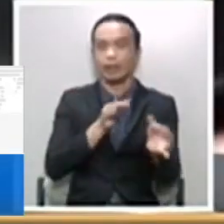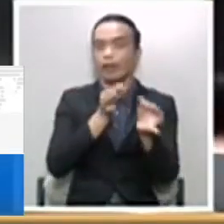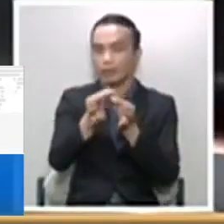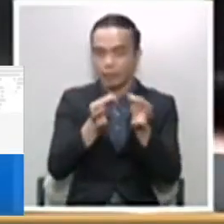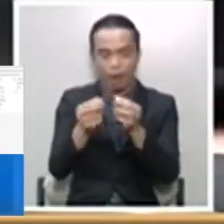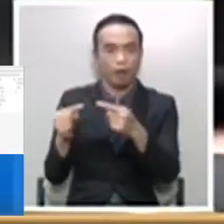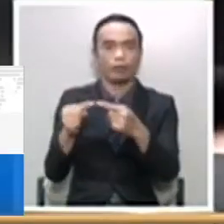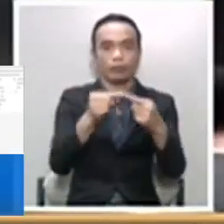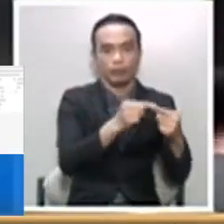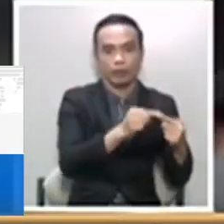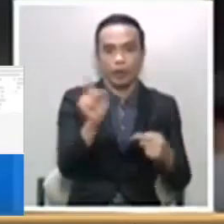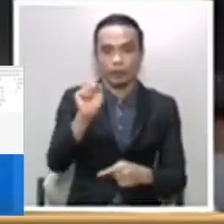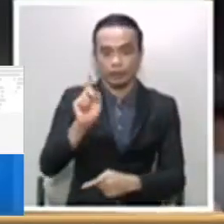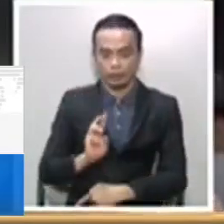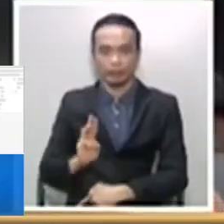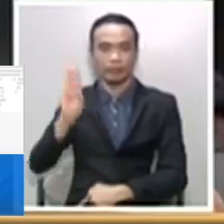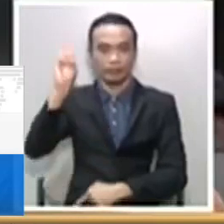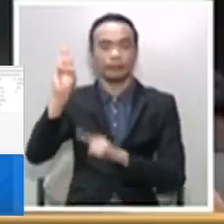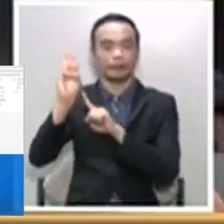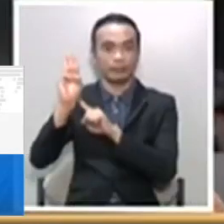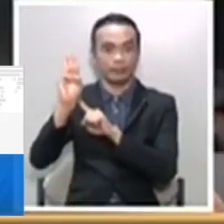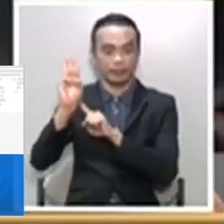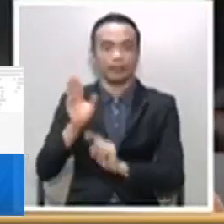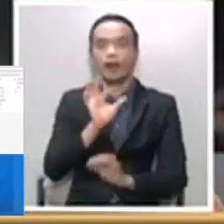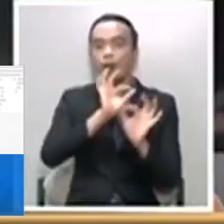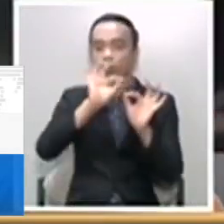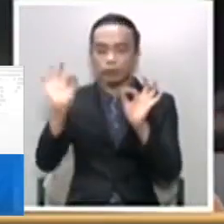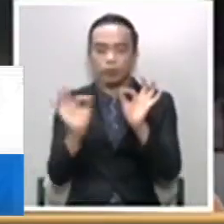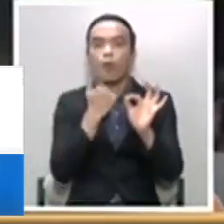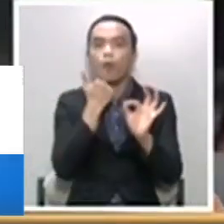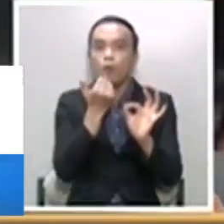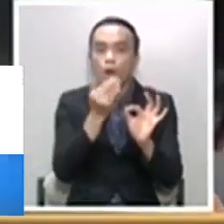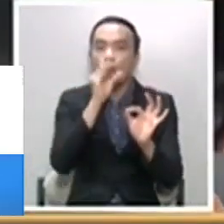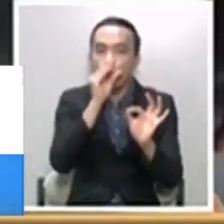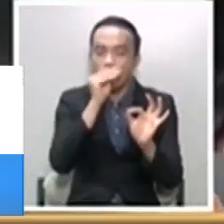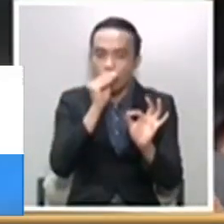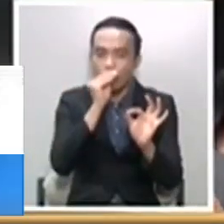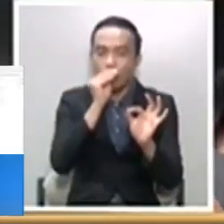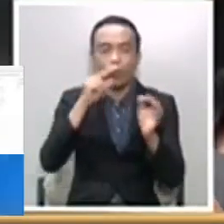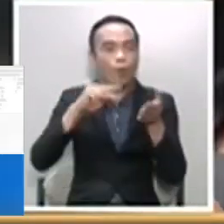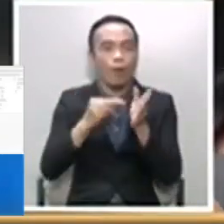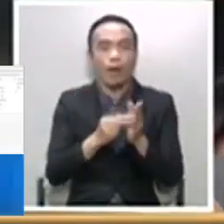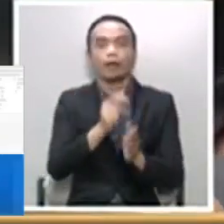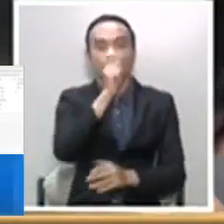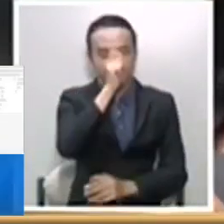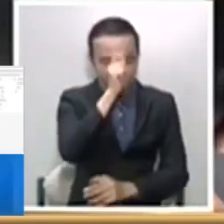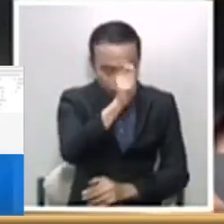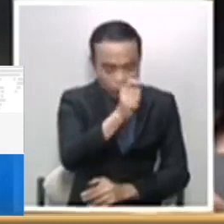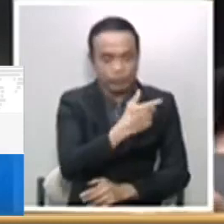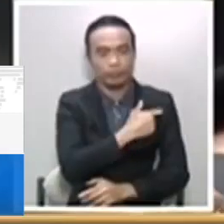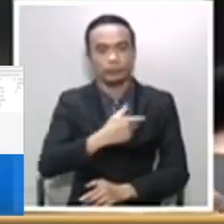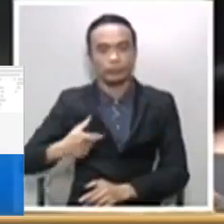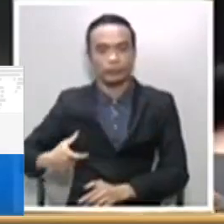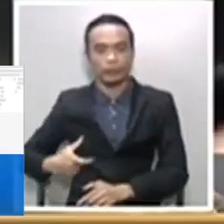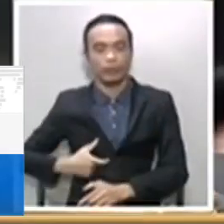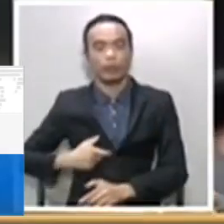าณนั้นเป็นการแสดงความจงรักภักดีต่อพระมหากษัตริย์ซึ่งจะต้องกระทำต่อหน้